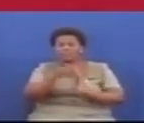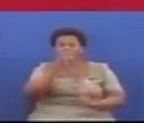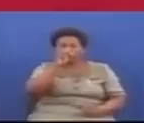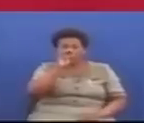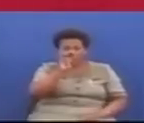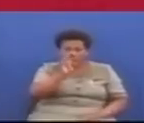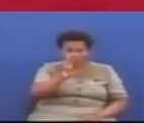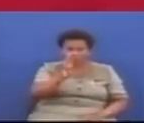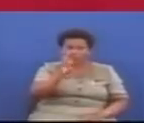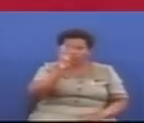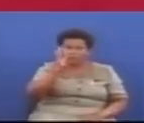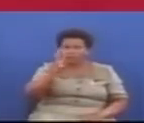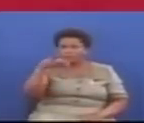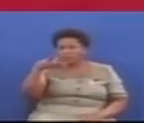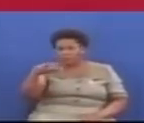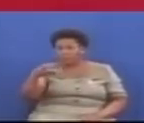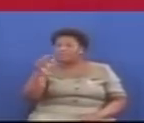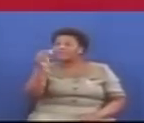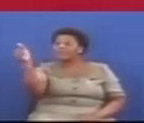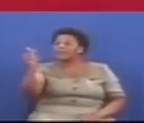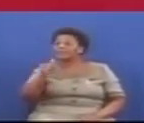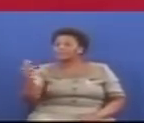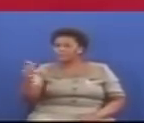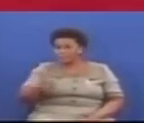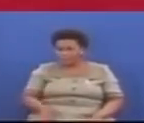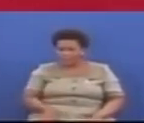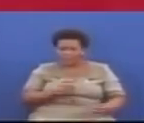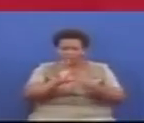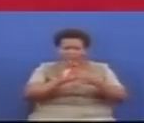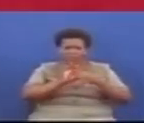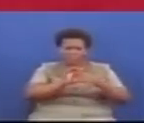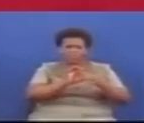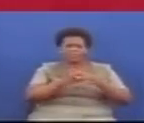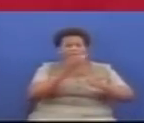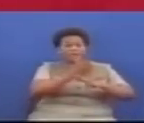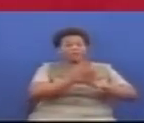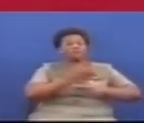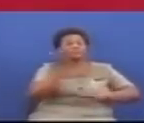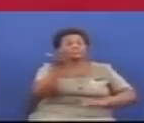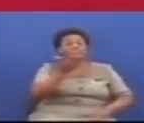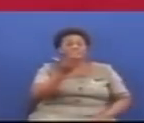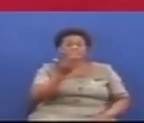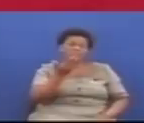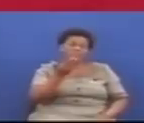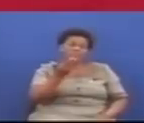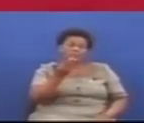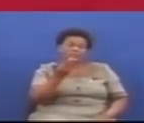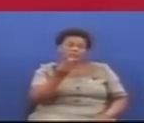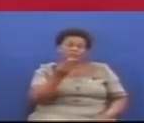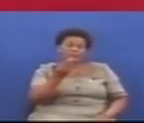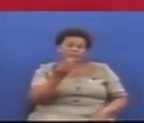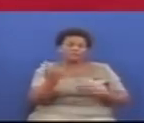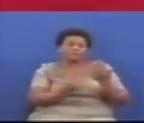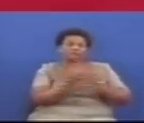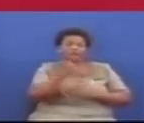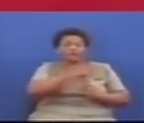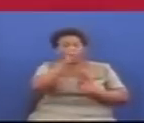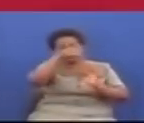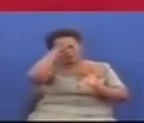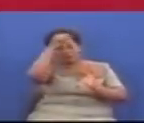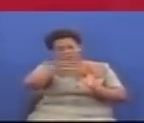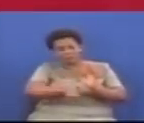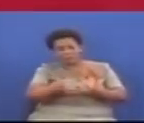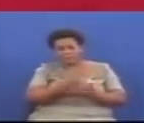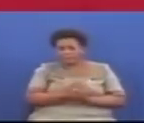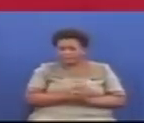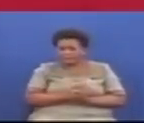Consulting Tanzania Limited ya Tanzania kwa kushirikiana na kampuni mshauri elekezi Consulting Limited kutoka Afrika ya Kusini.